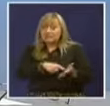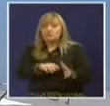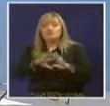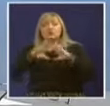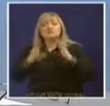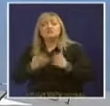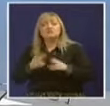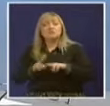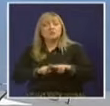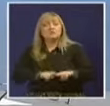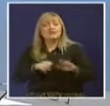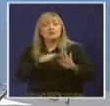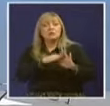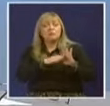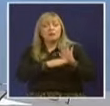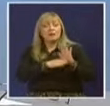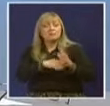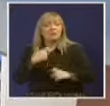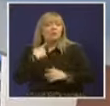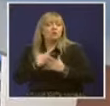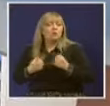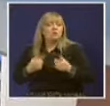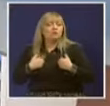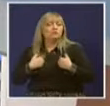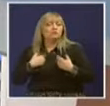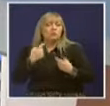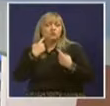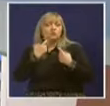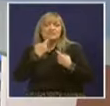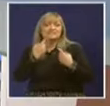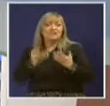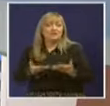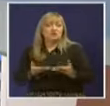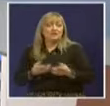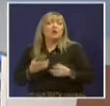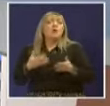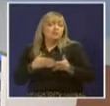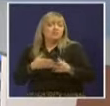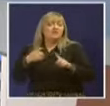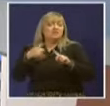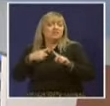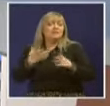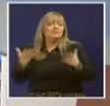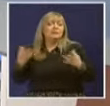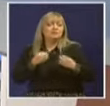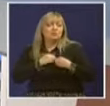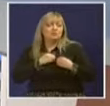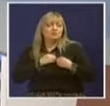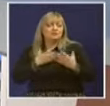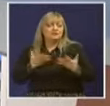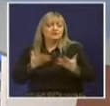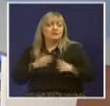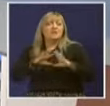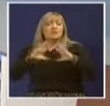програми след това губят от своето значение. Между другото, понеже темата е много чувствителна, или